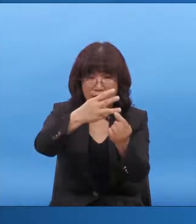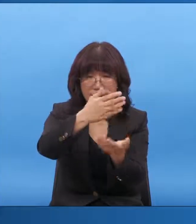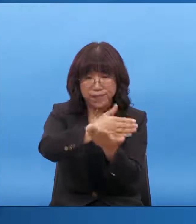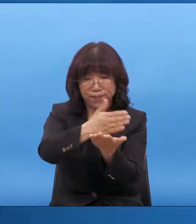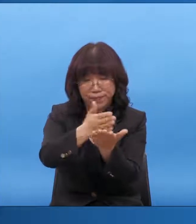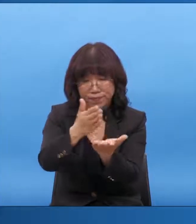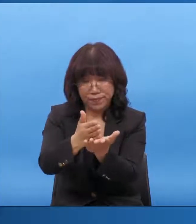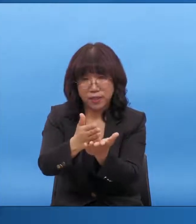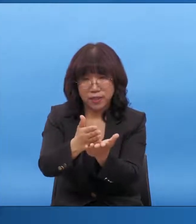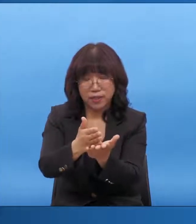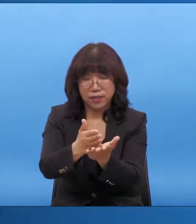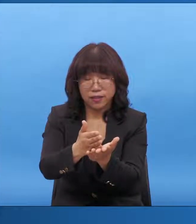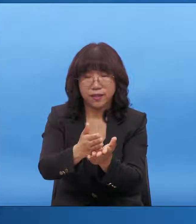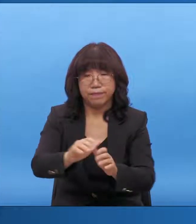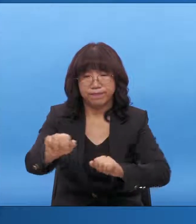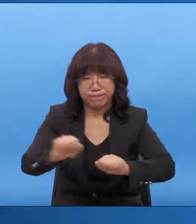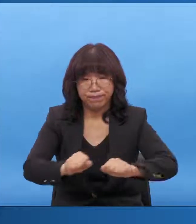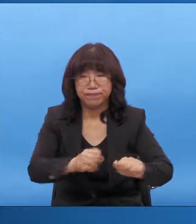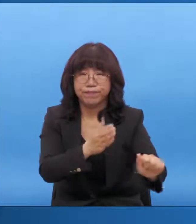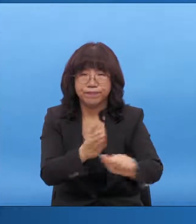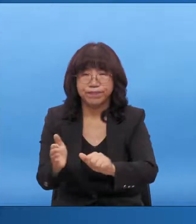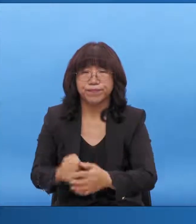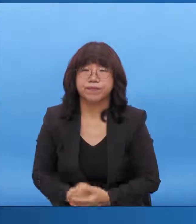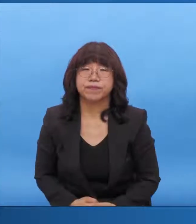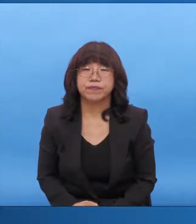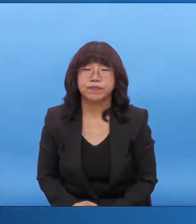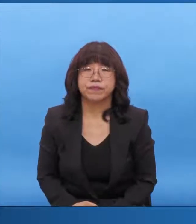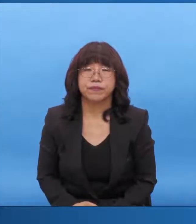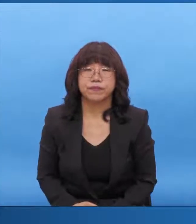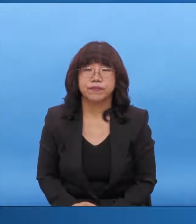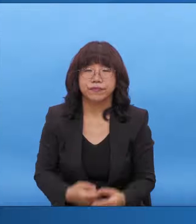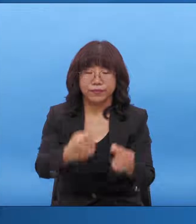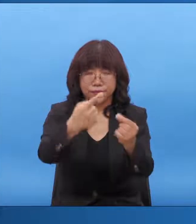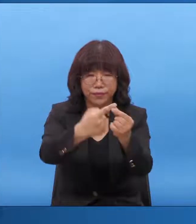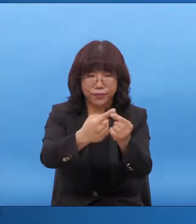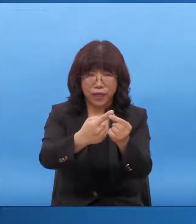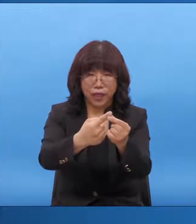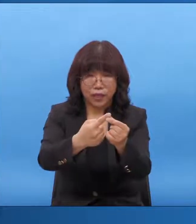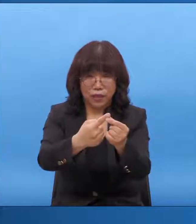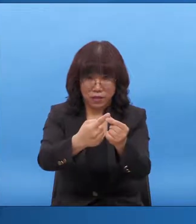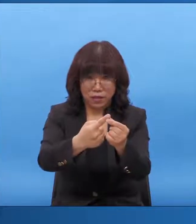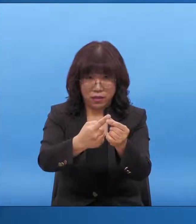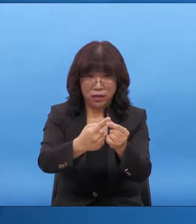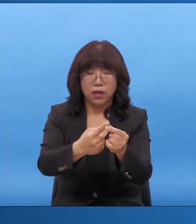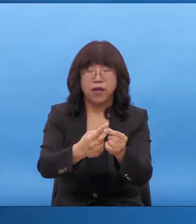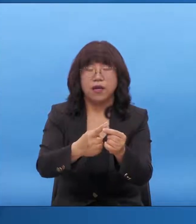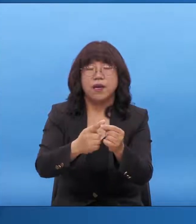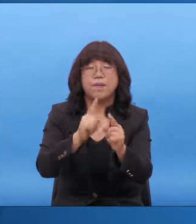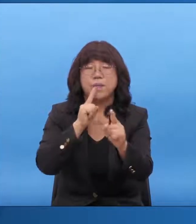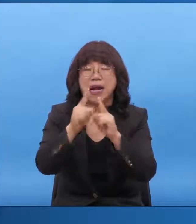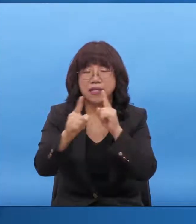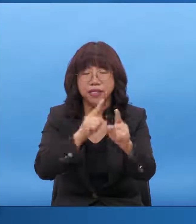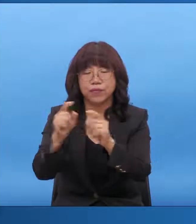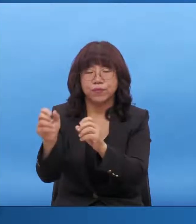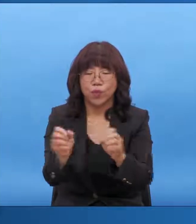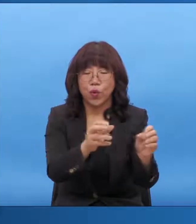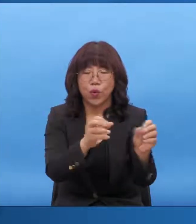3 promises. 여기에 대한 말씀 포럼, The word forum,